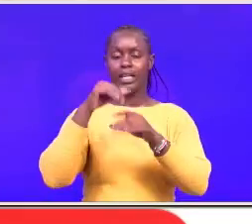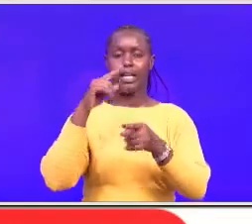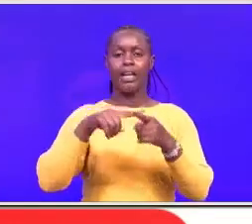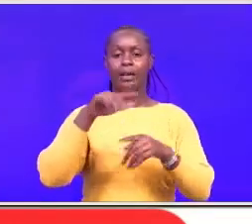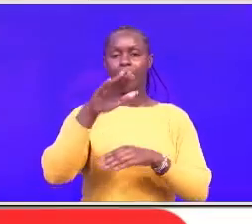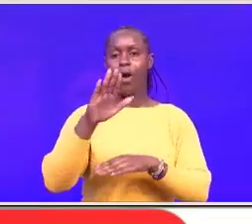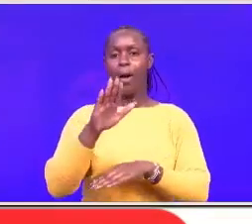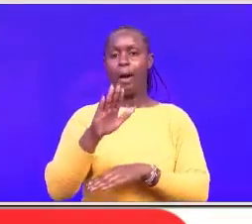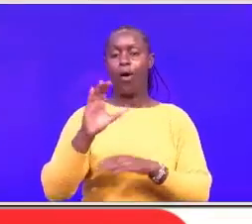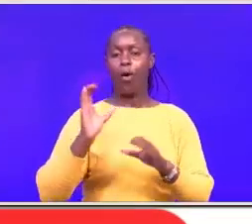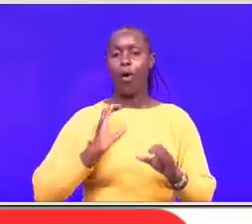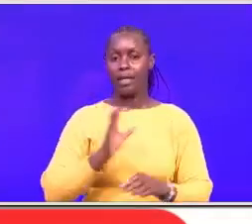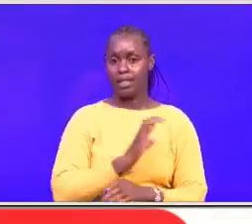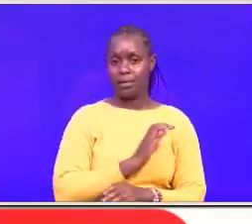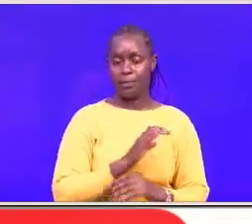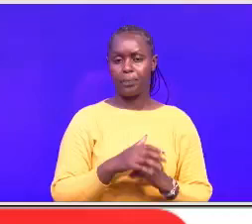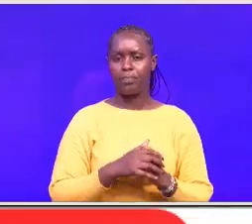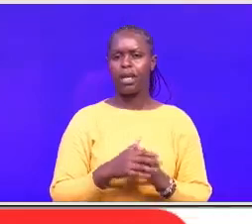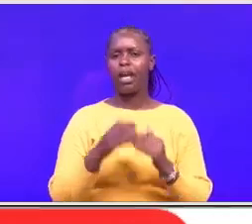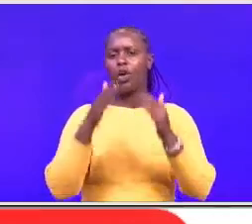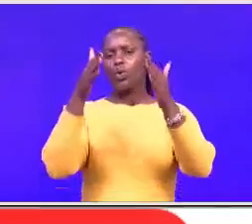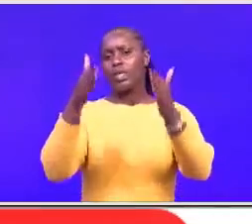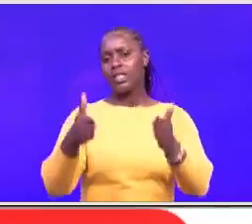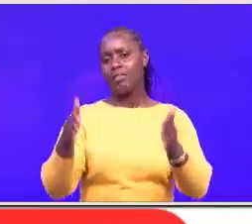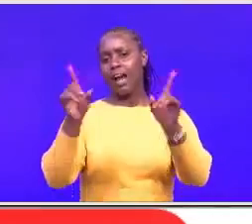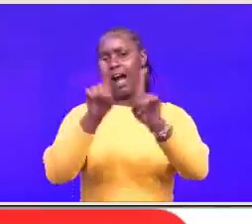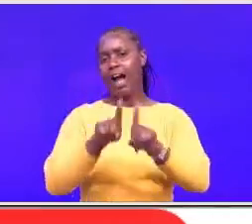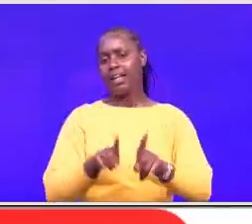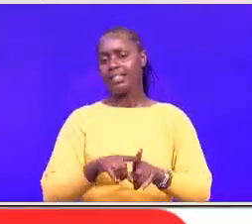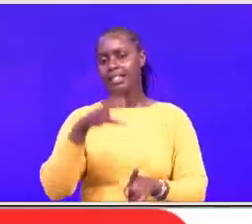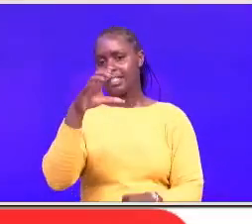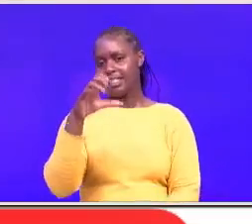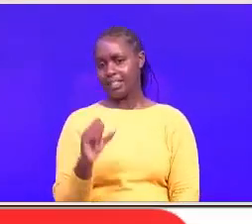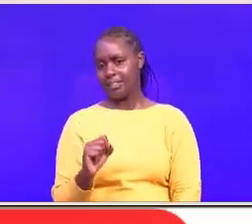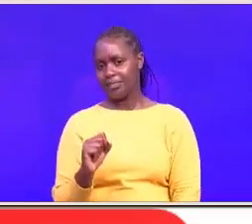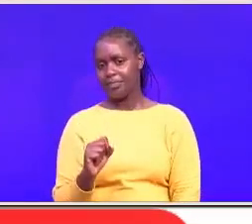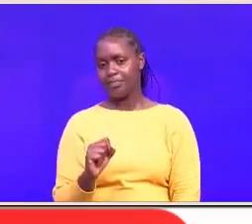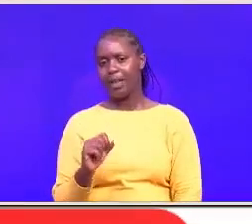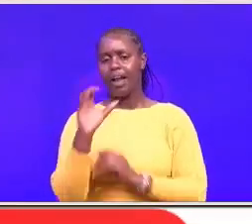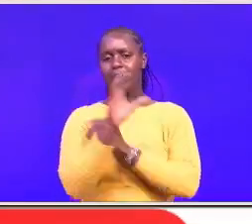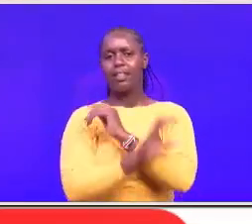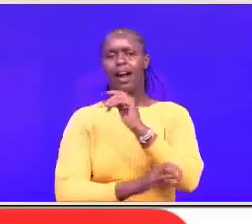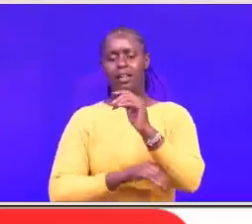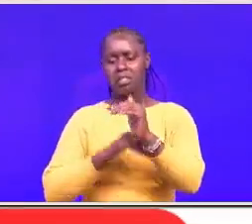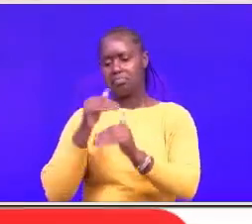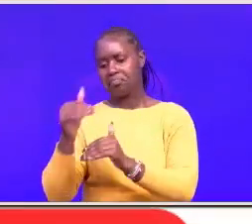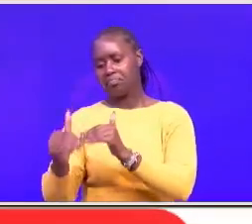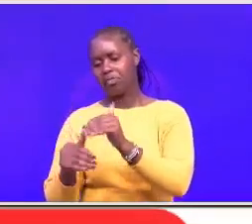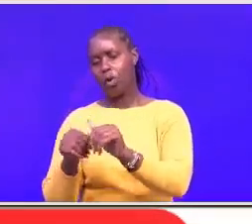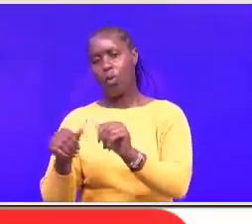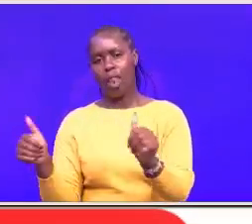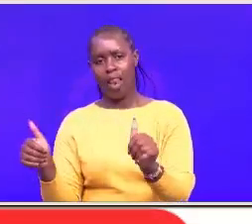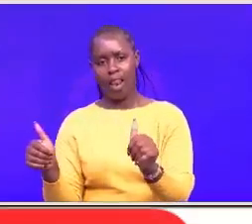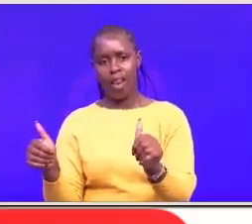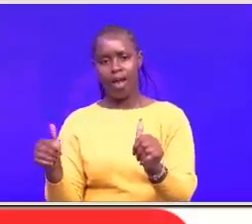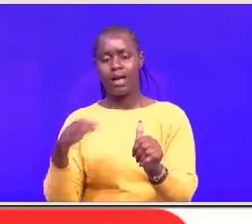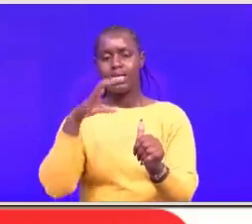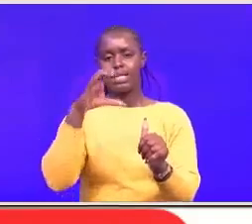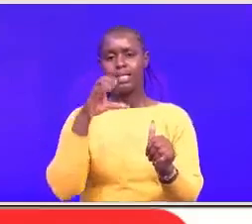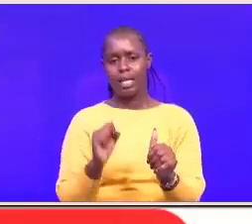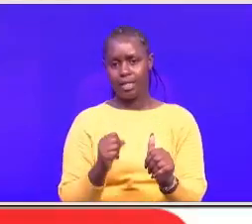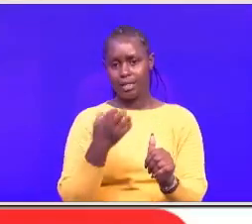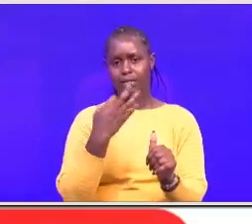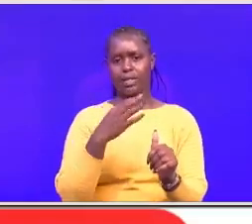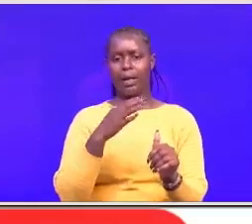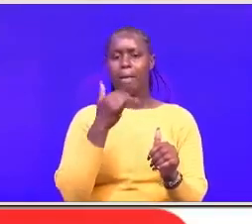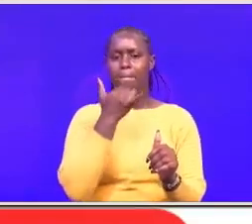waziri, nchi ile ambayo imeendelea vizuri, waziri ya serikali akifanya makosa